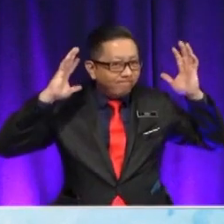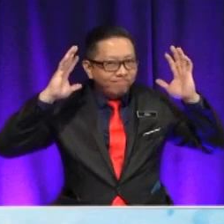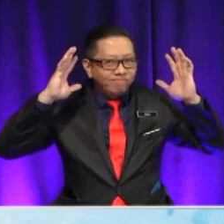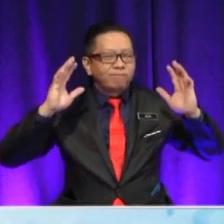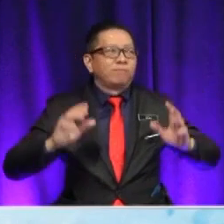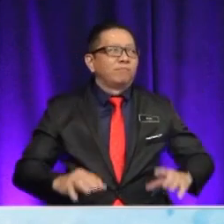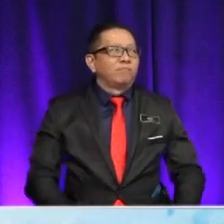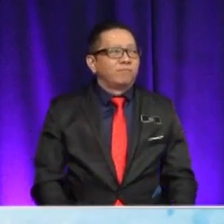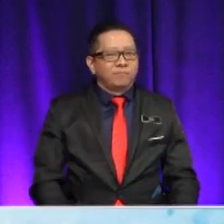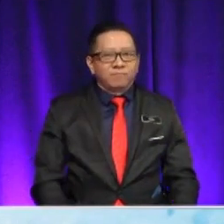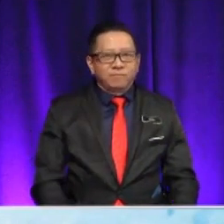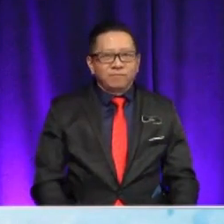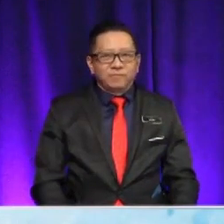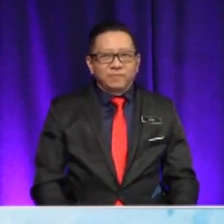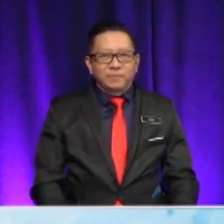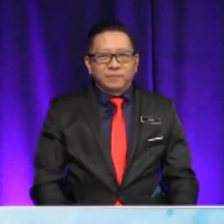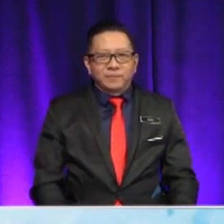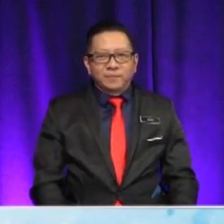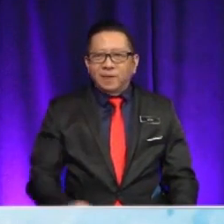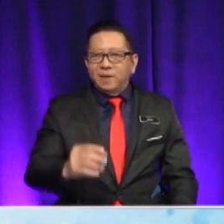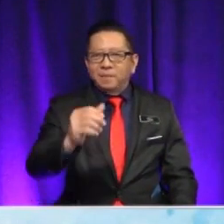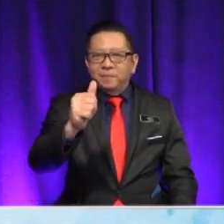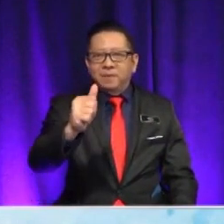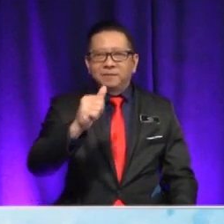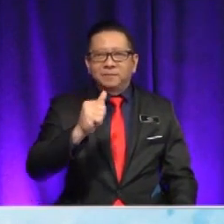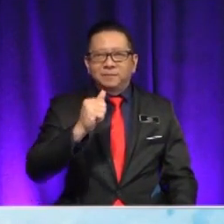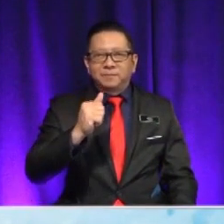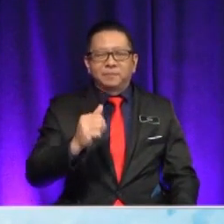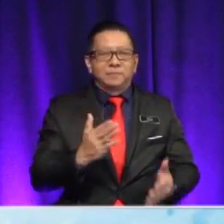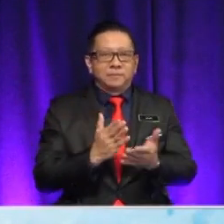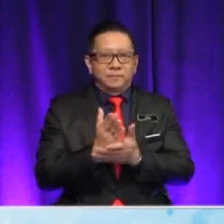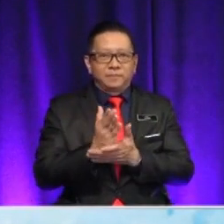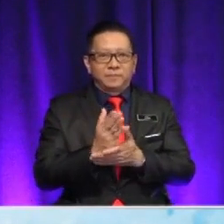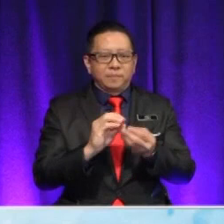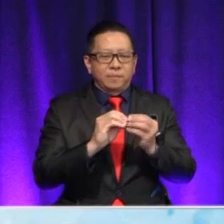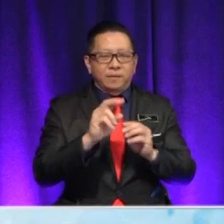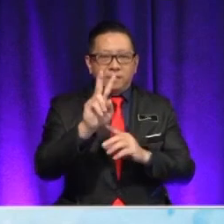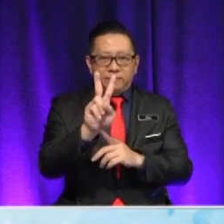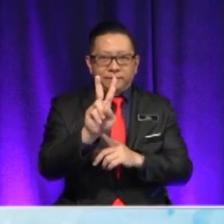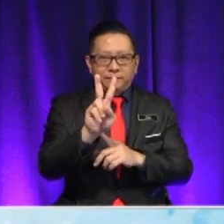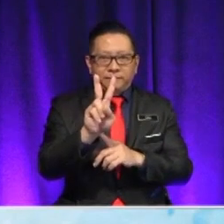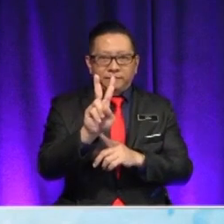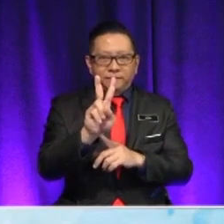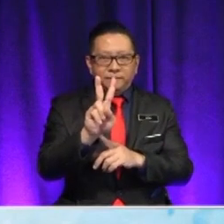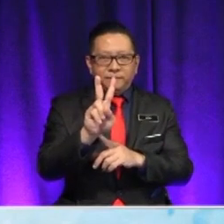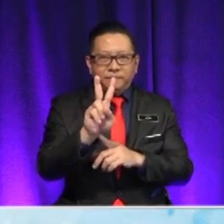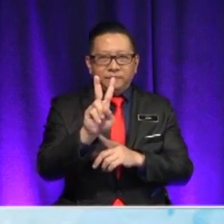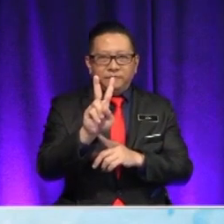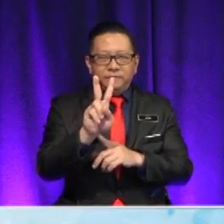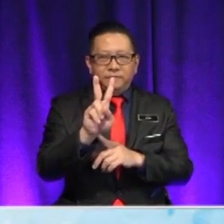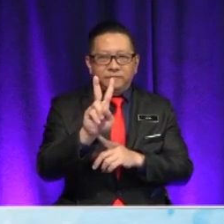dapat kuntuman bunga. Okey, okay, seterusnya cikgu. Kita ada soalan yang kedua. Soalan yang